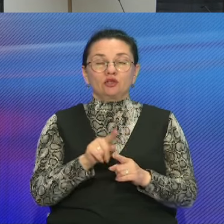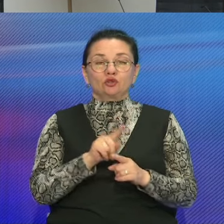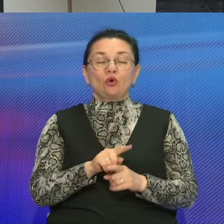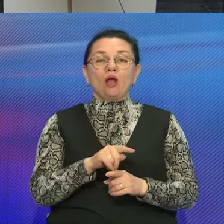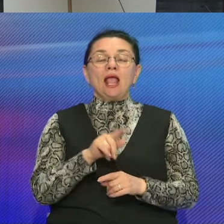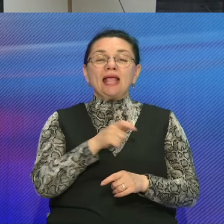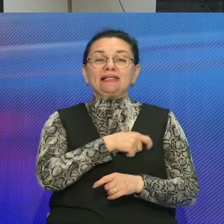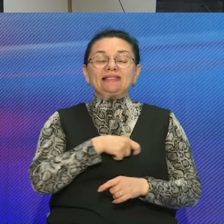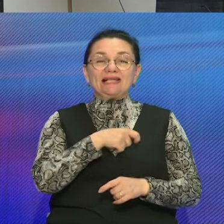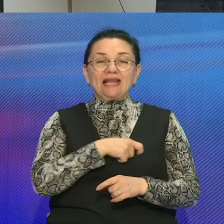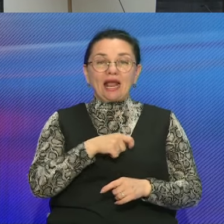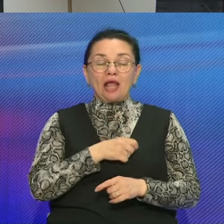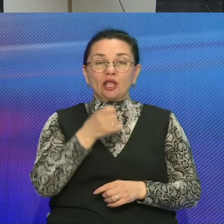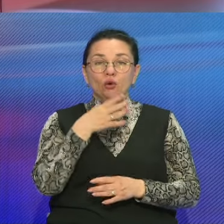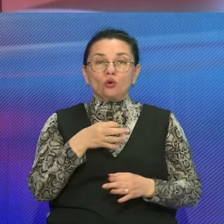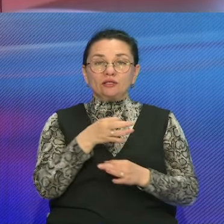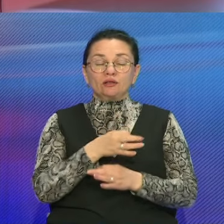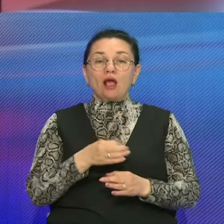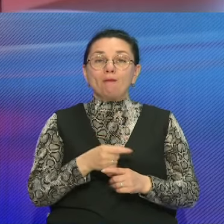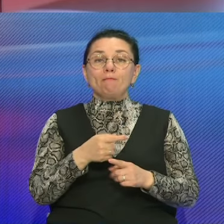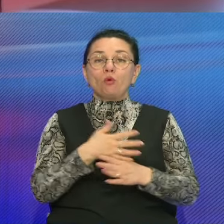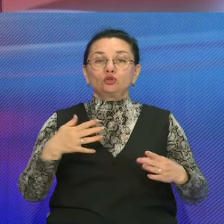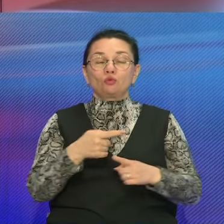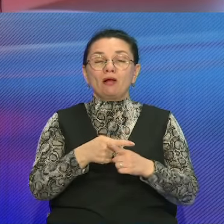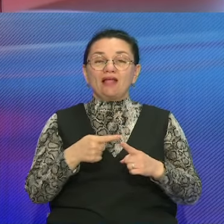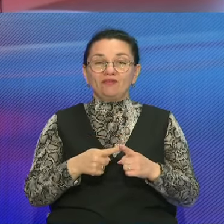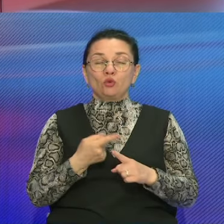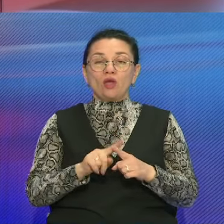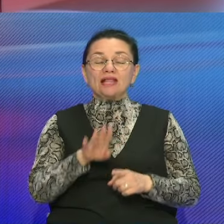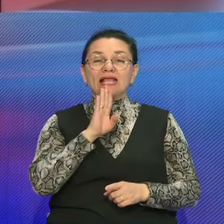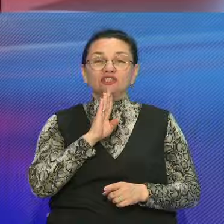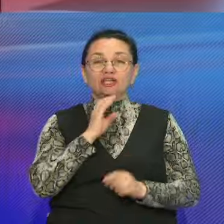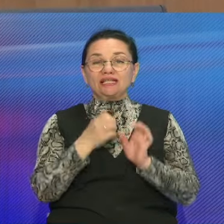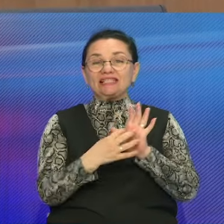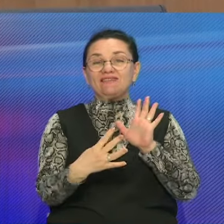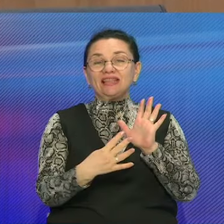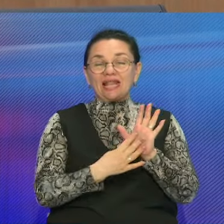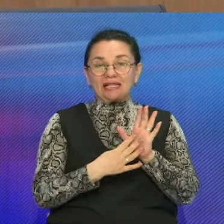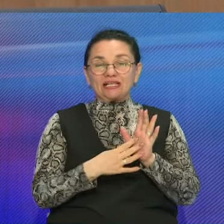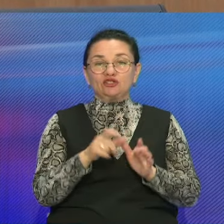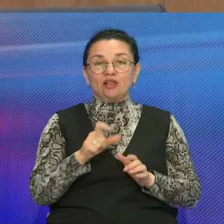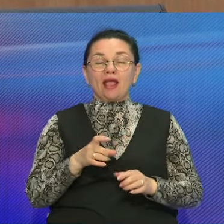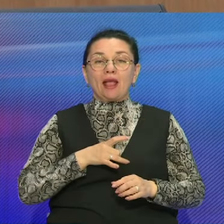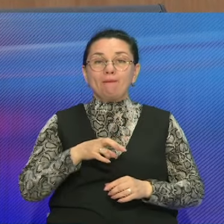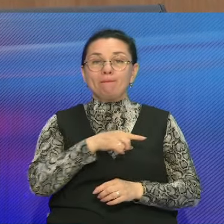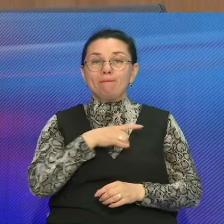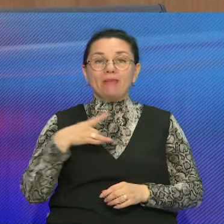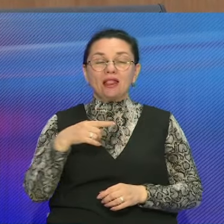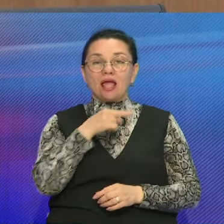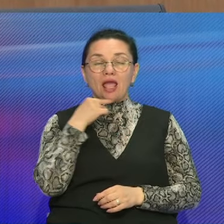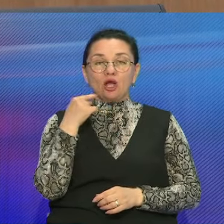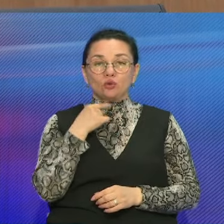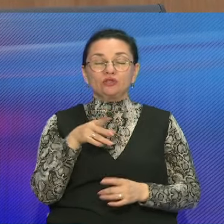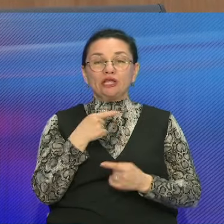делегатів від депкорпусу Гродівщини половину складають жінки. 19 чоловік – чальці партії «Біла Русь», є удільники